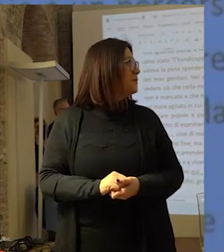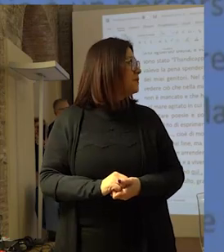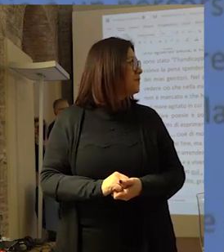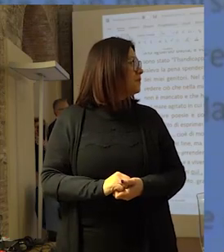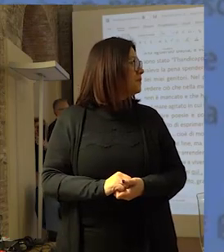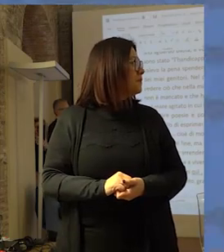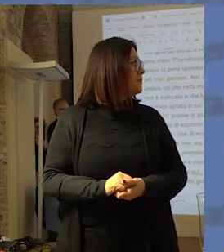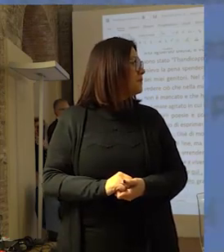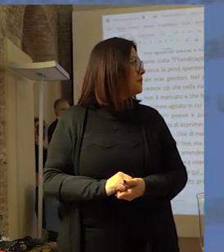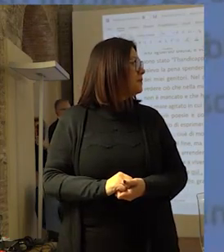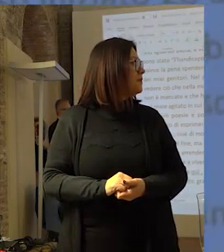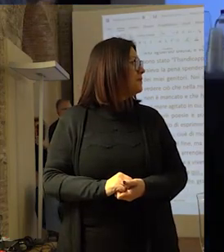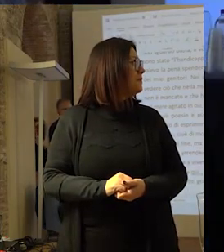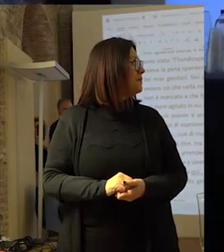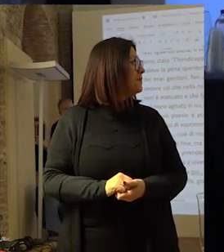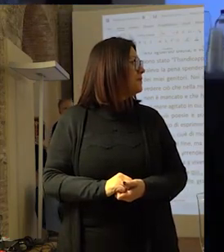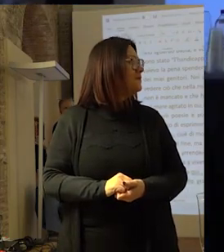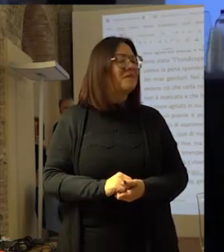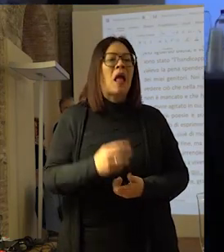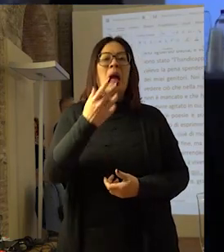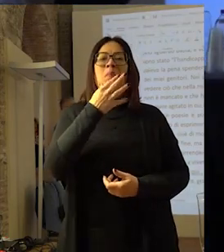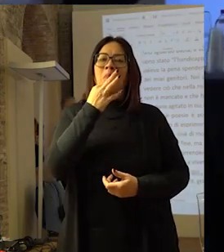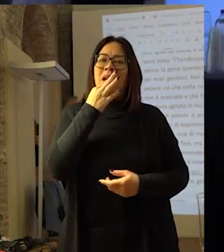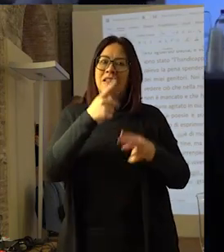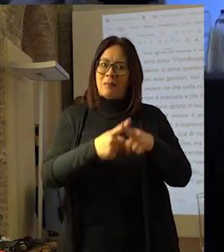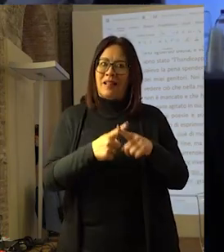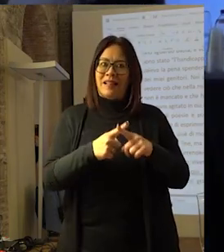Una bellissima testimonianza, grazie.